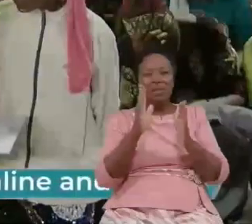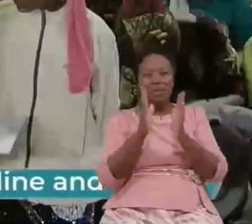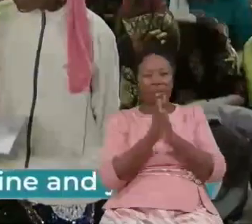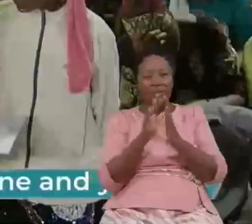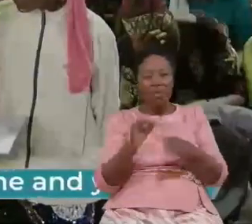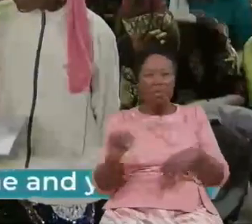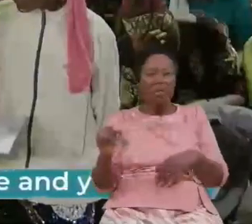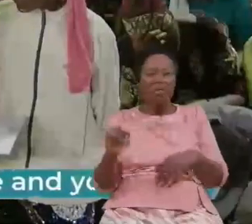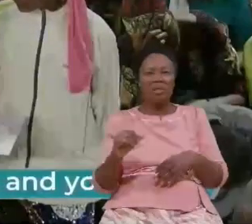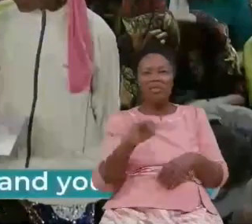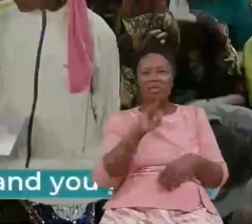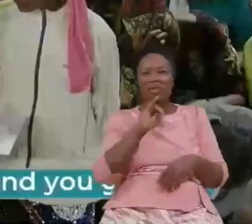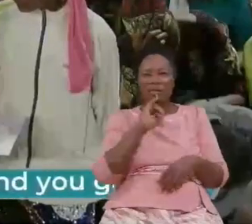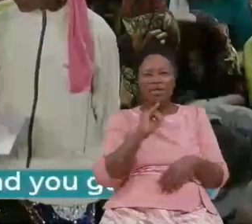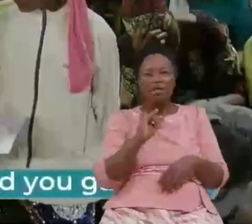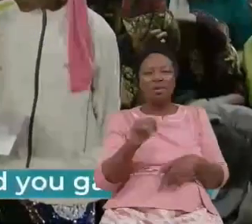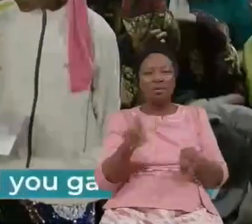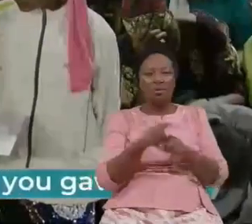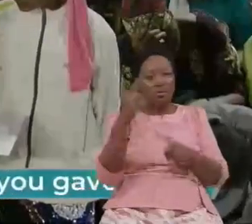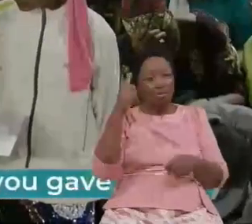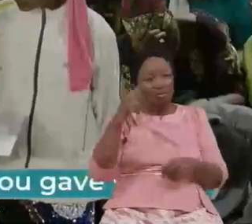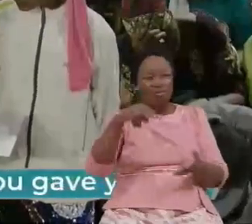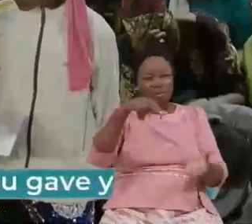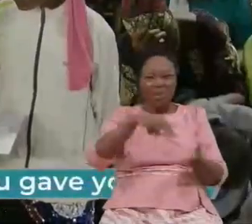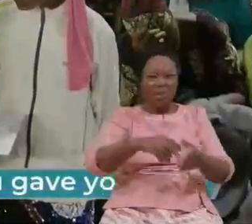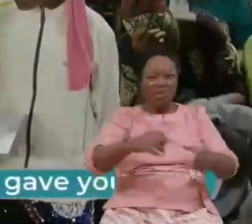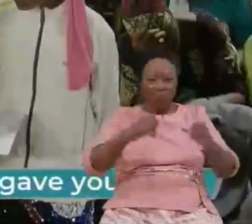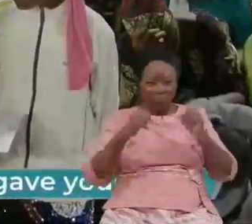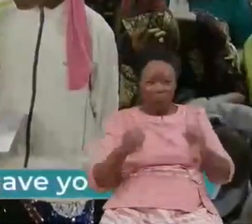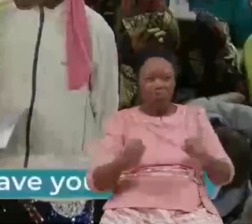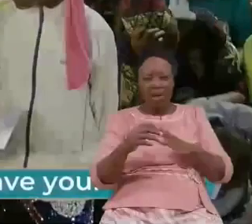est pourtant stabilité dans le Seigneur